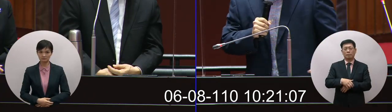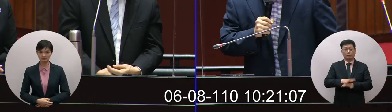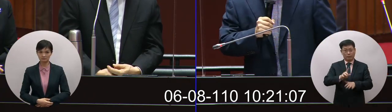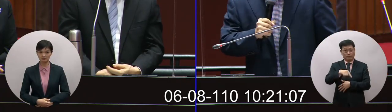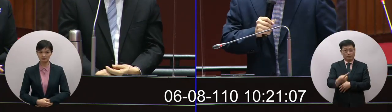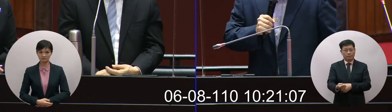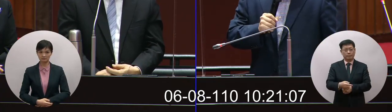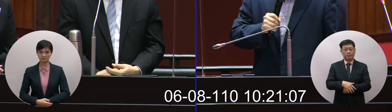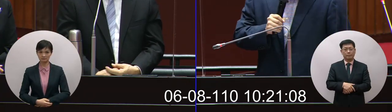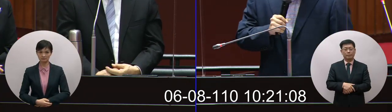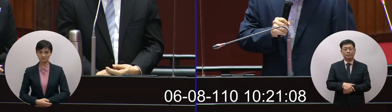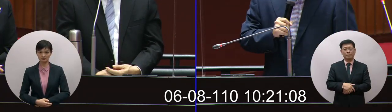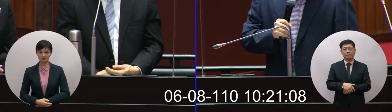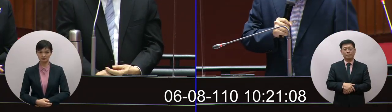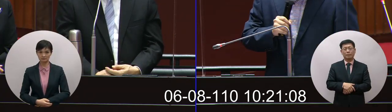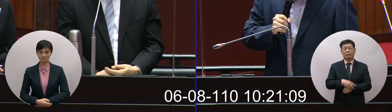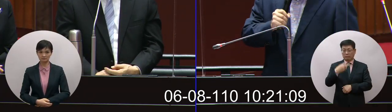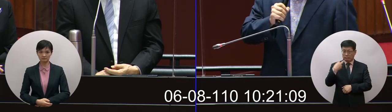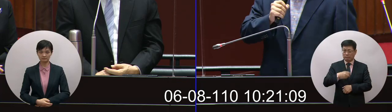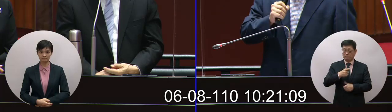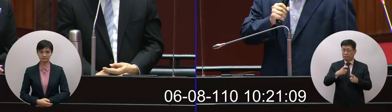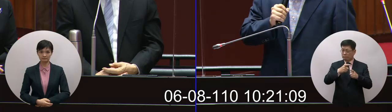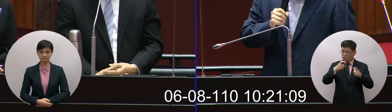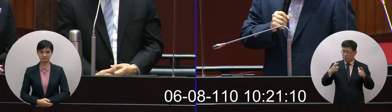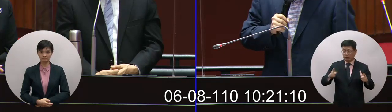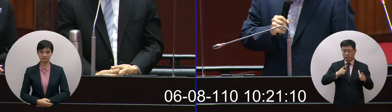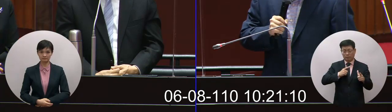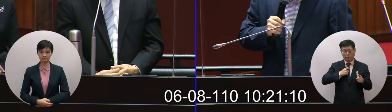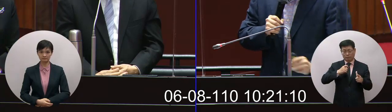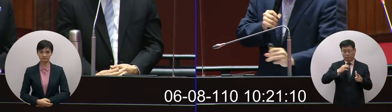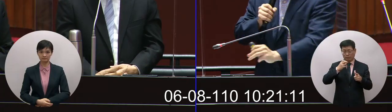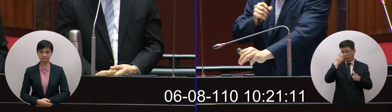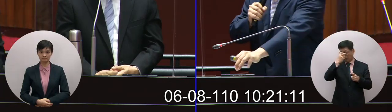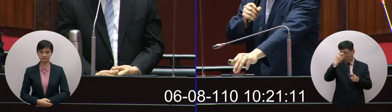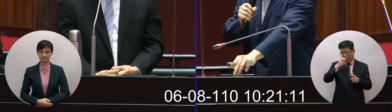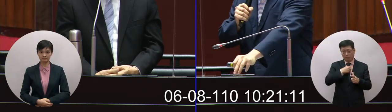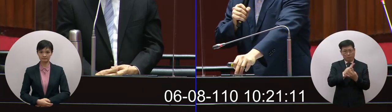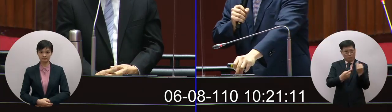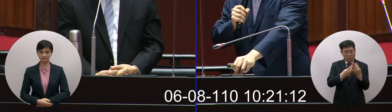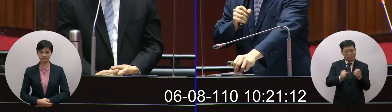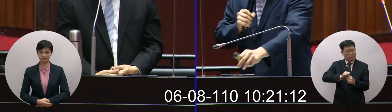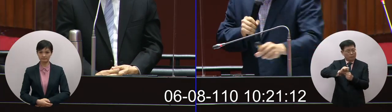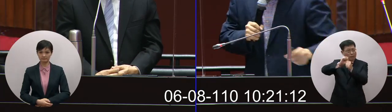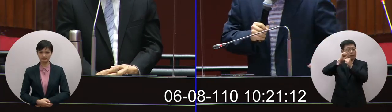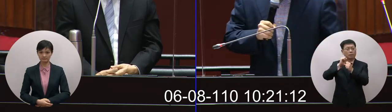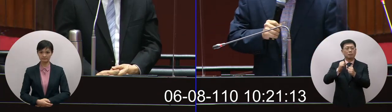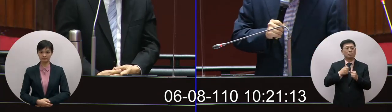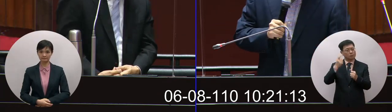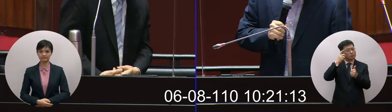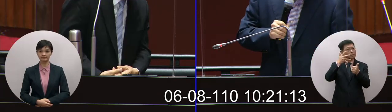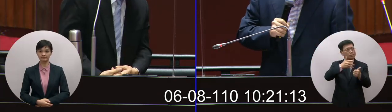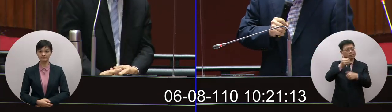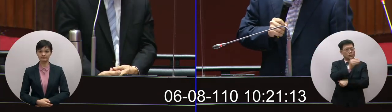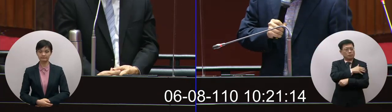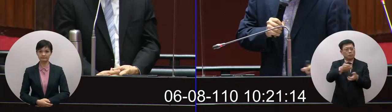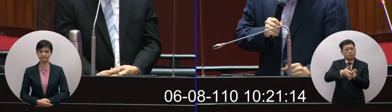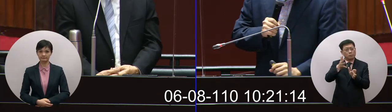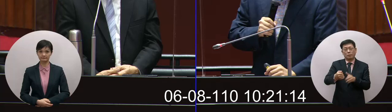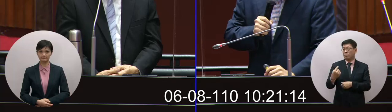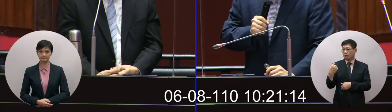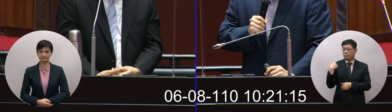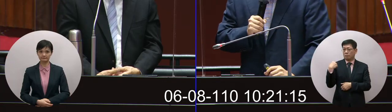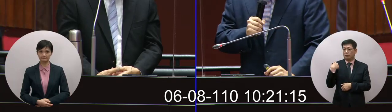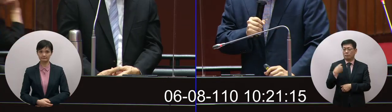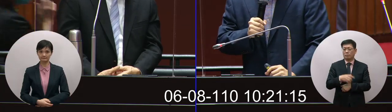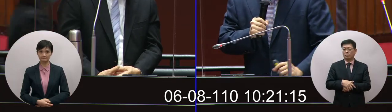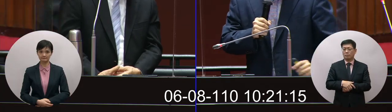下一个就是说，这个如何扩充筛检的量能啦？哈，陈部长，或者我想要请教一下的，就是长老